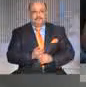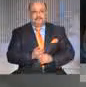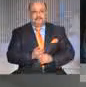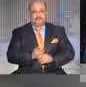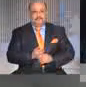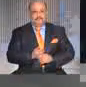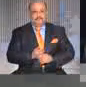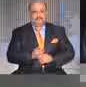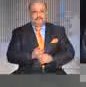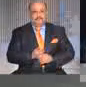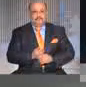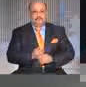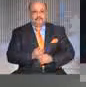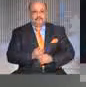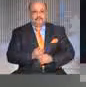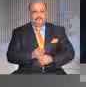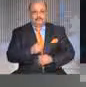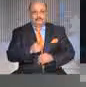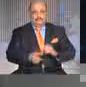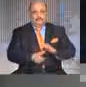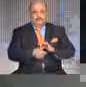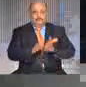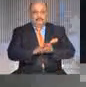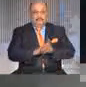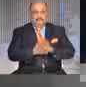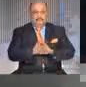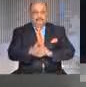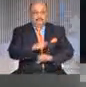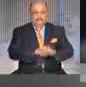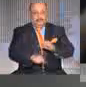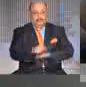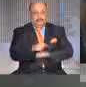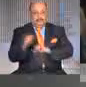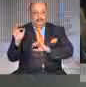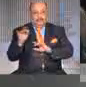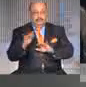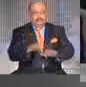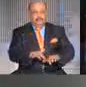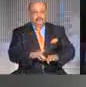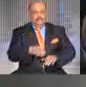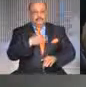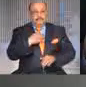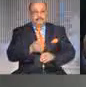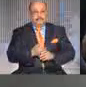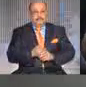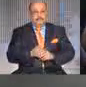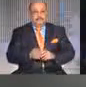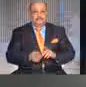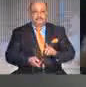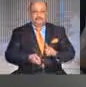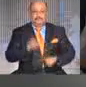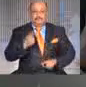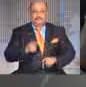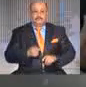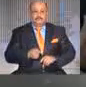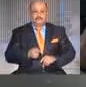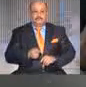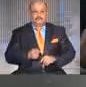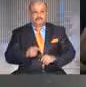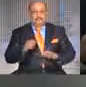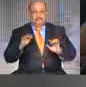حيث يعني ولزمنا نفكروا في إعادة الإحياء نتاعو، لأنه ناقص